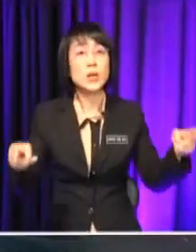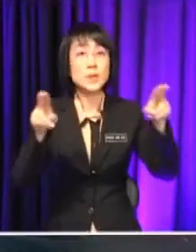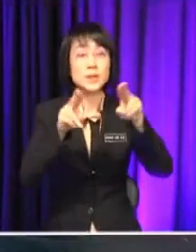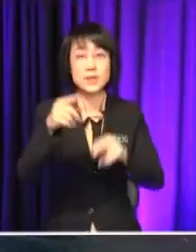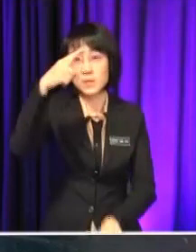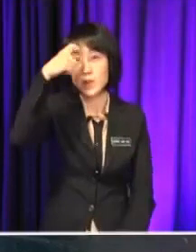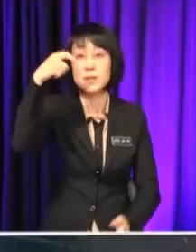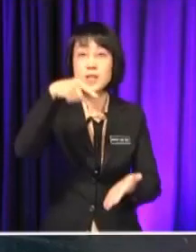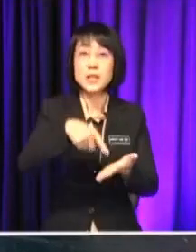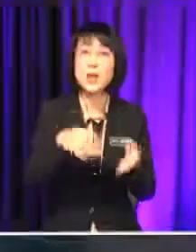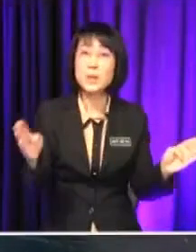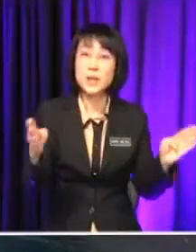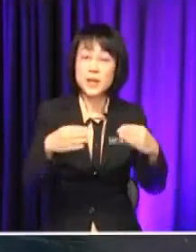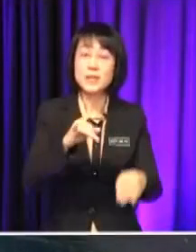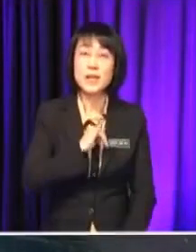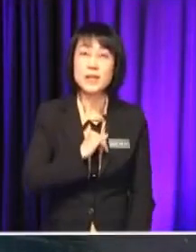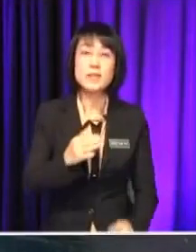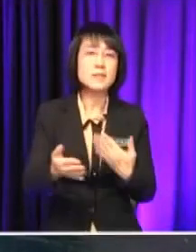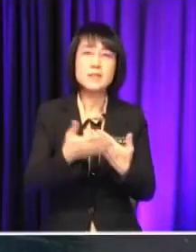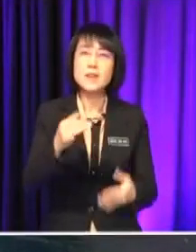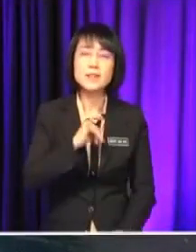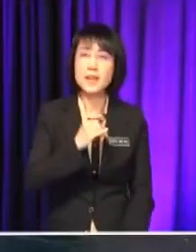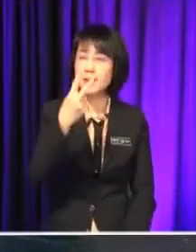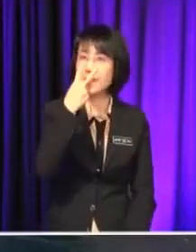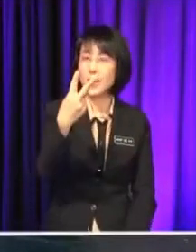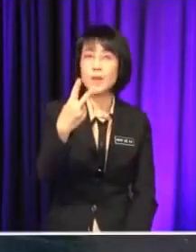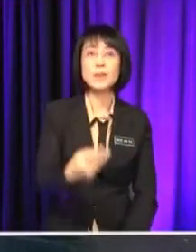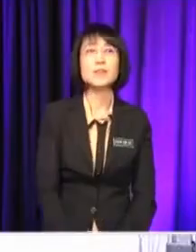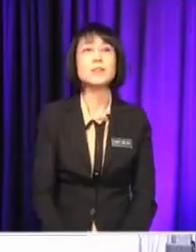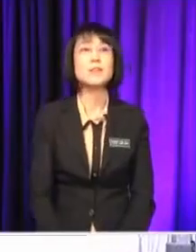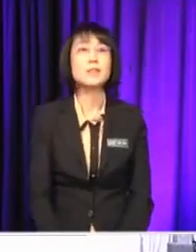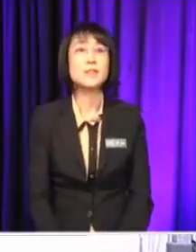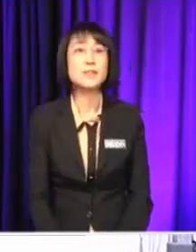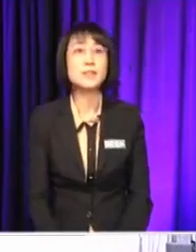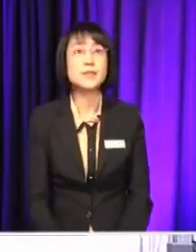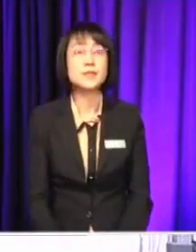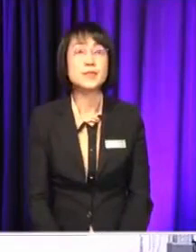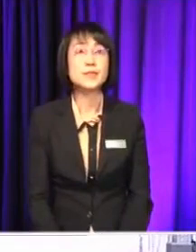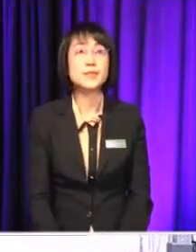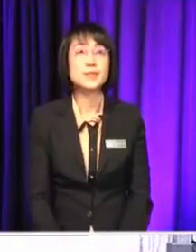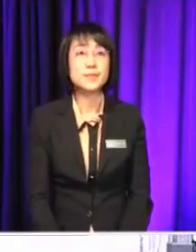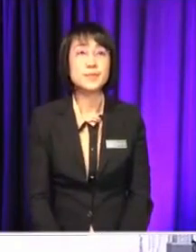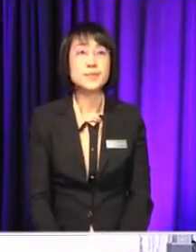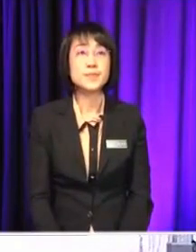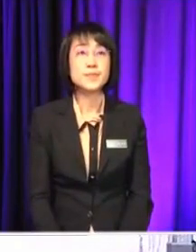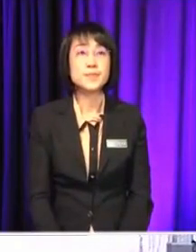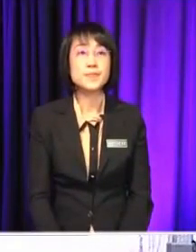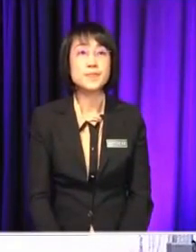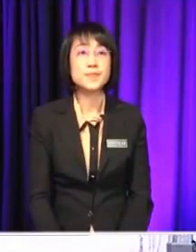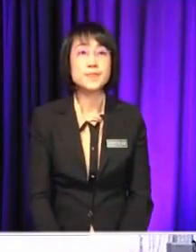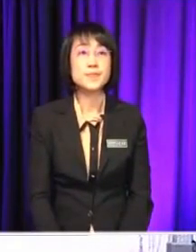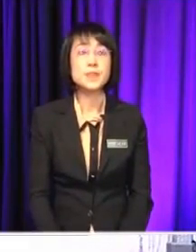bilik saya oke saya letak dipilih utama dan juga bila ada wanita kita perlukan ada